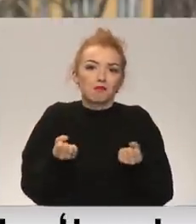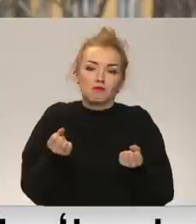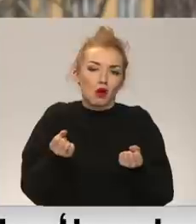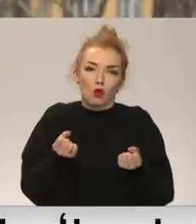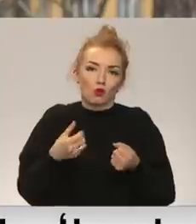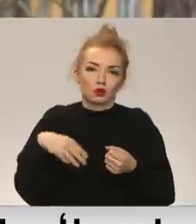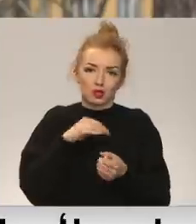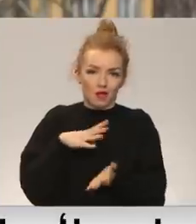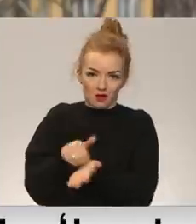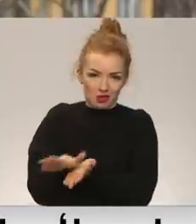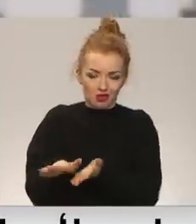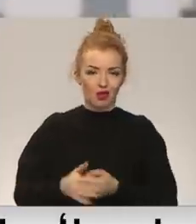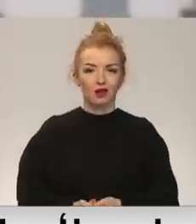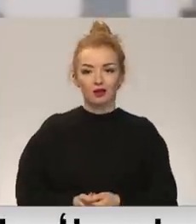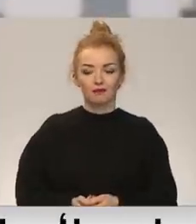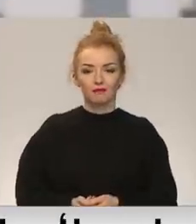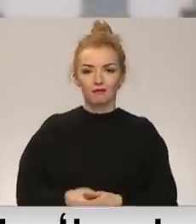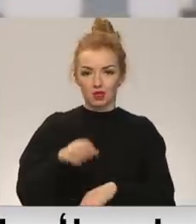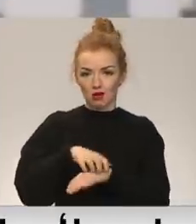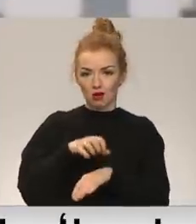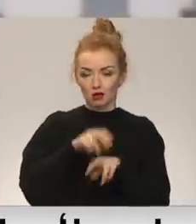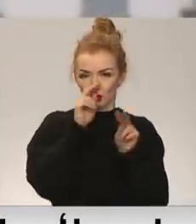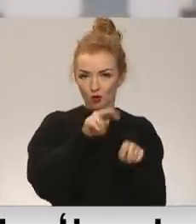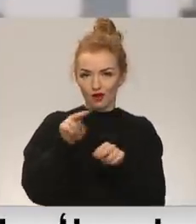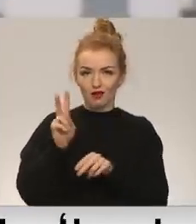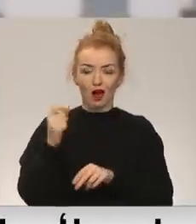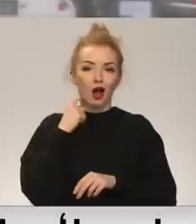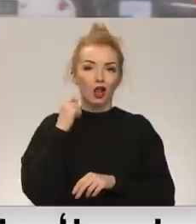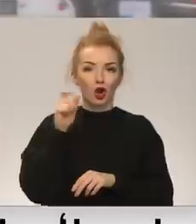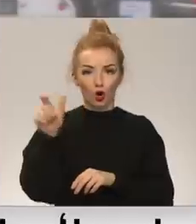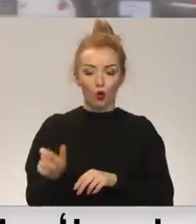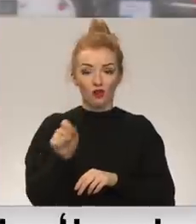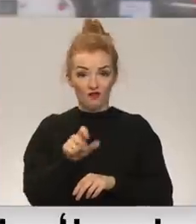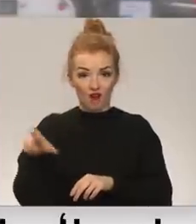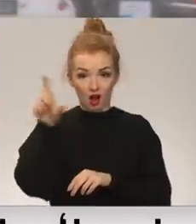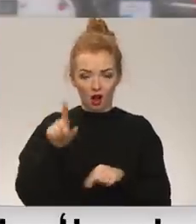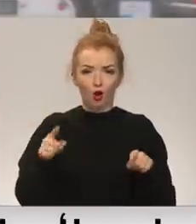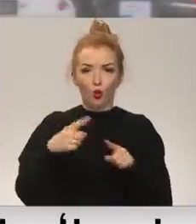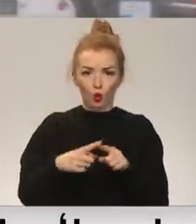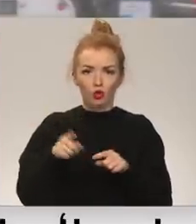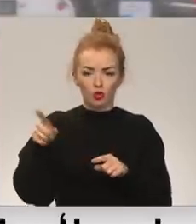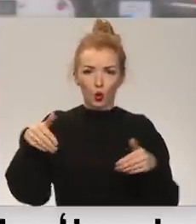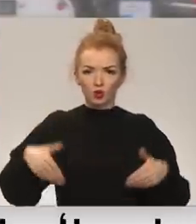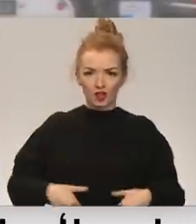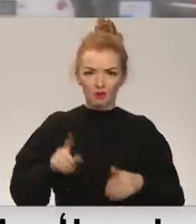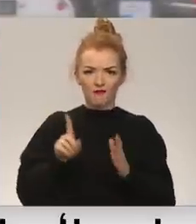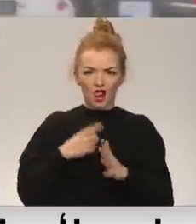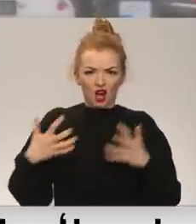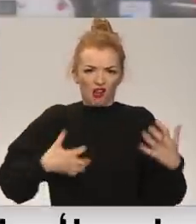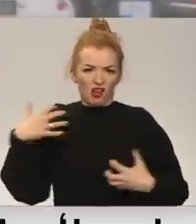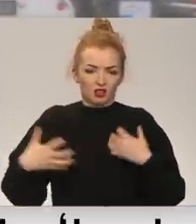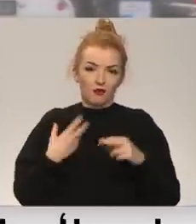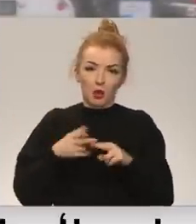nekādā gadījumā neatsakam. Ārsti novērojuši, ka alkoholi kļūst nevien vairāk, bet viņi arī uzvedas arvien agresīvāk.